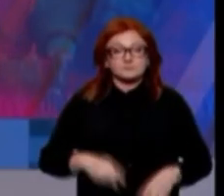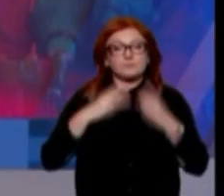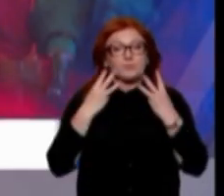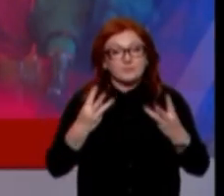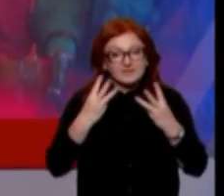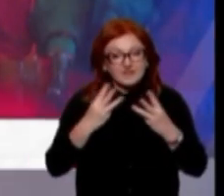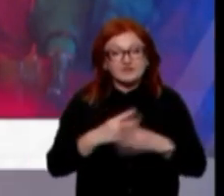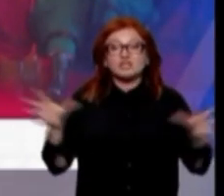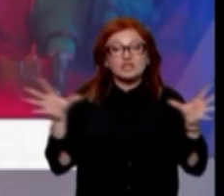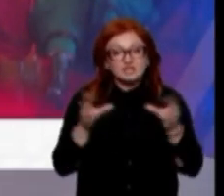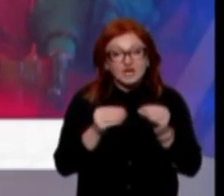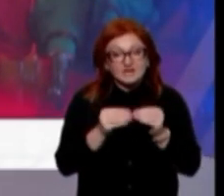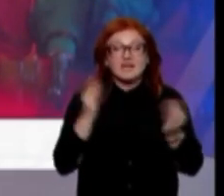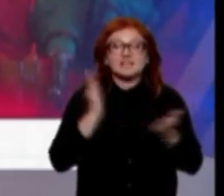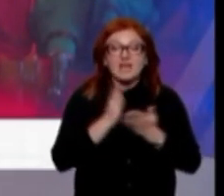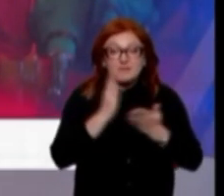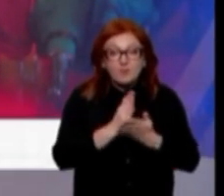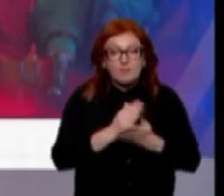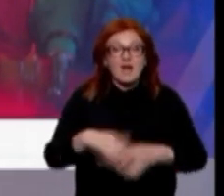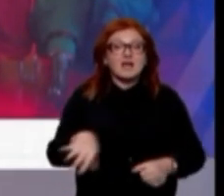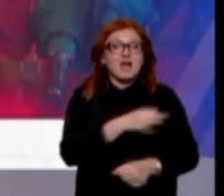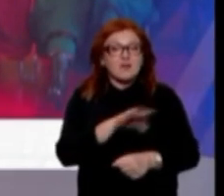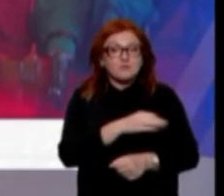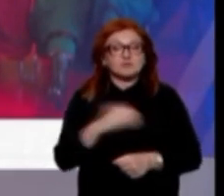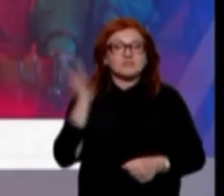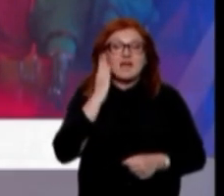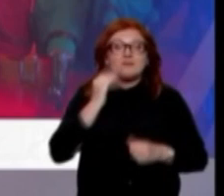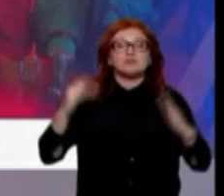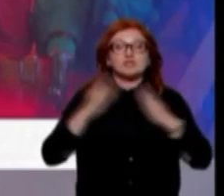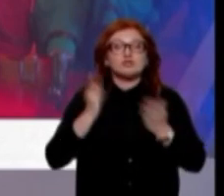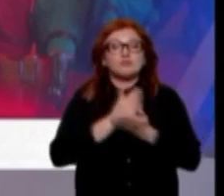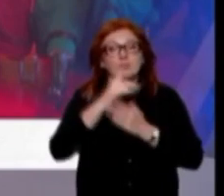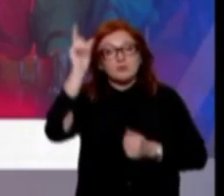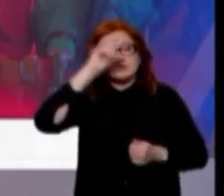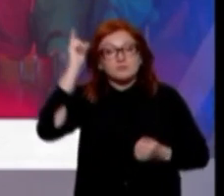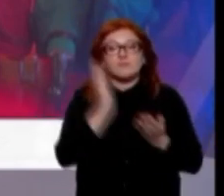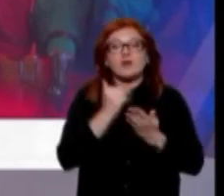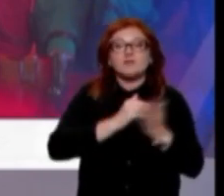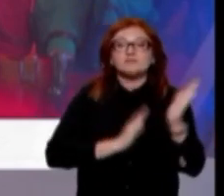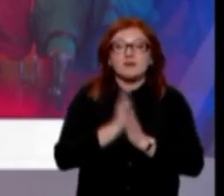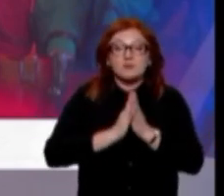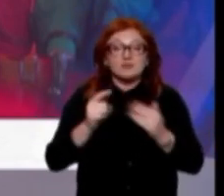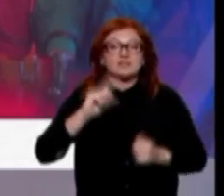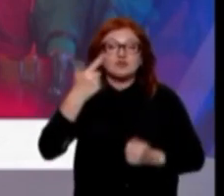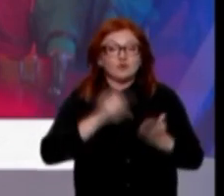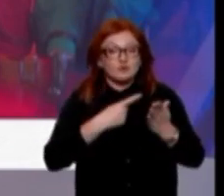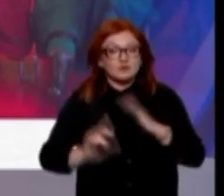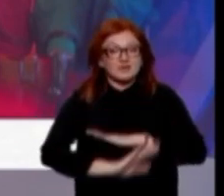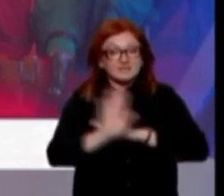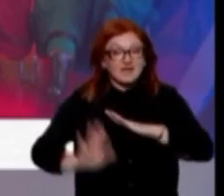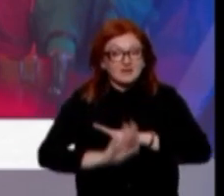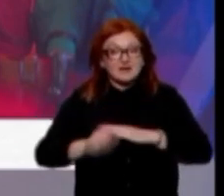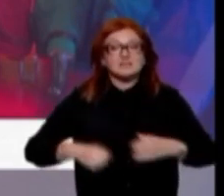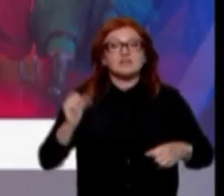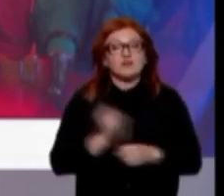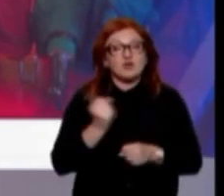Najważniejsze dla nich to być razem, a pomaga im w tym muzyka. Mieszkańcy Domów Pomocy Społecznej z województwa podlaskiego po raz drugi zaprezentowali